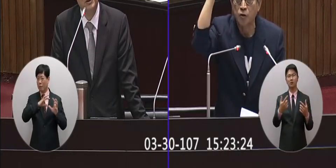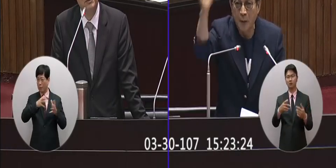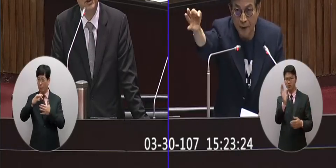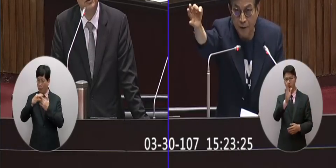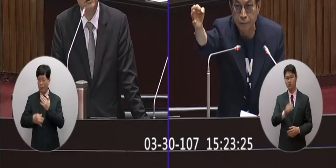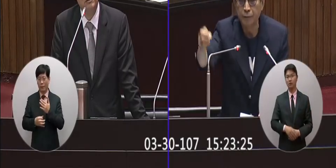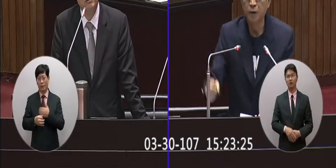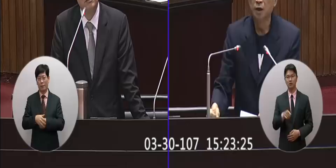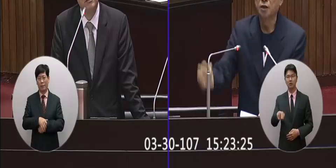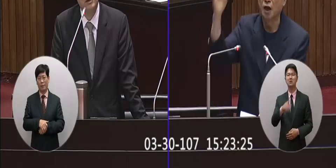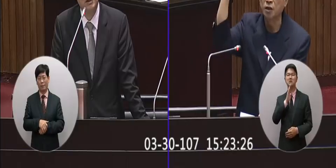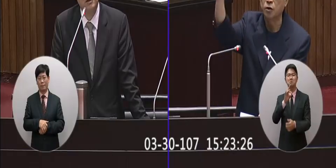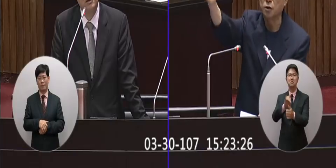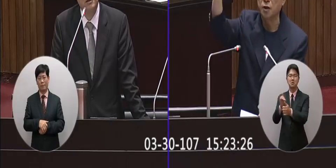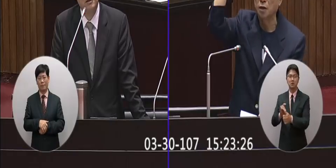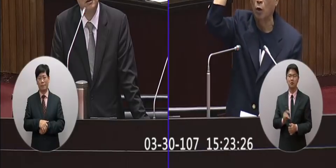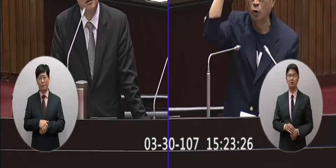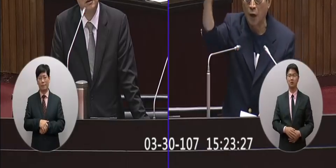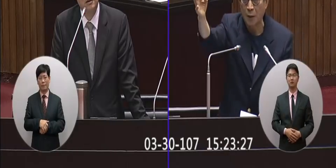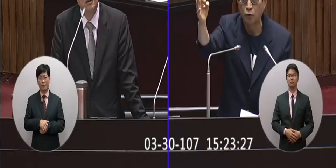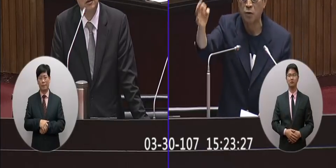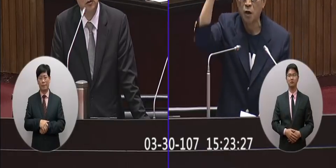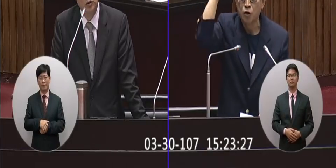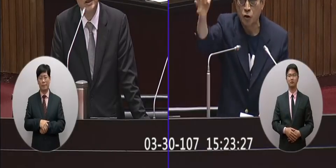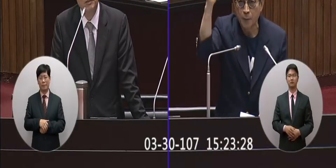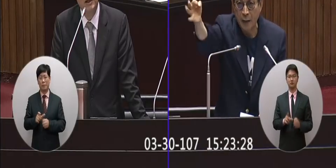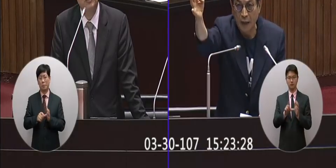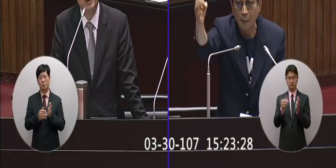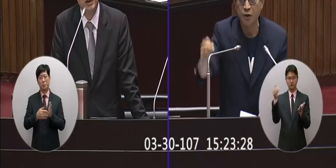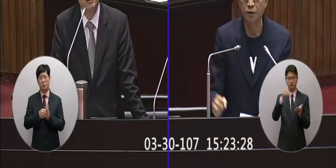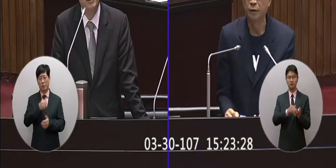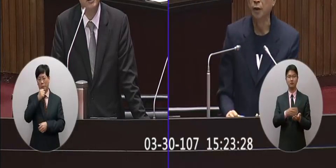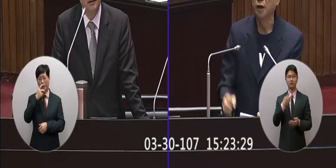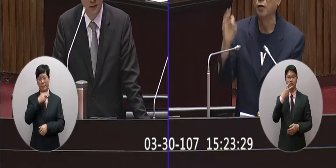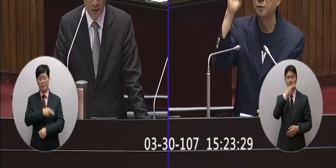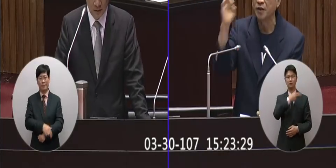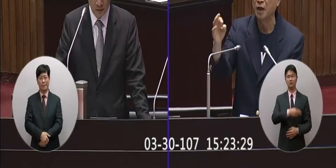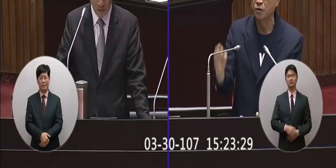准啊， 就是骗人。陈时中讲。